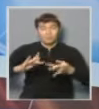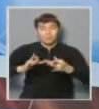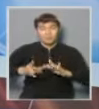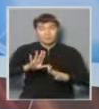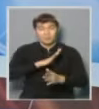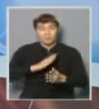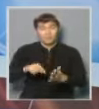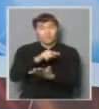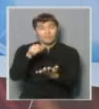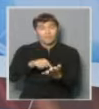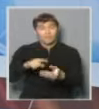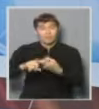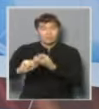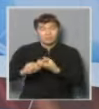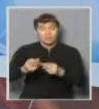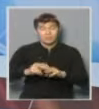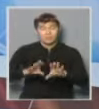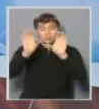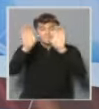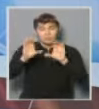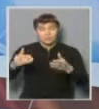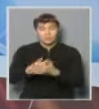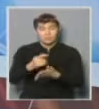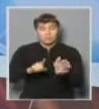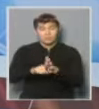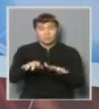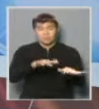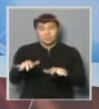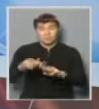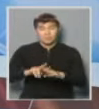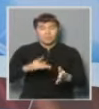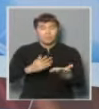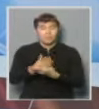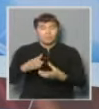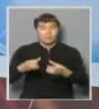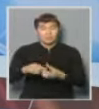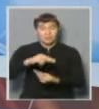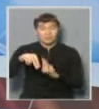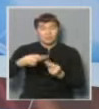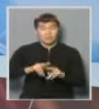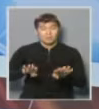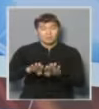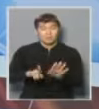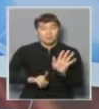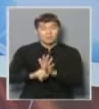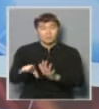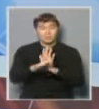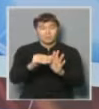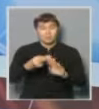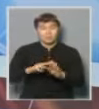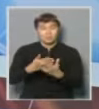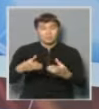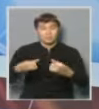интернетом. Вопрос связан с проектом закона о новом регуляторном политике в сфере предпринимательства. Депутаты